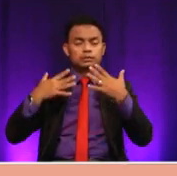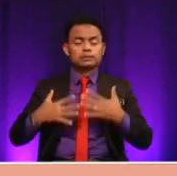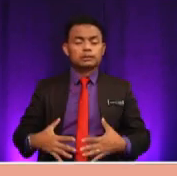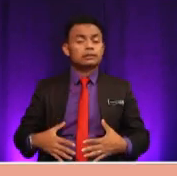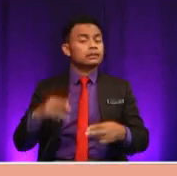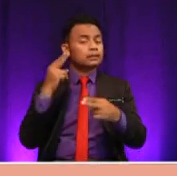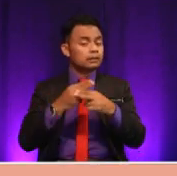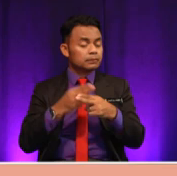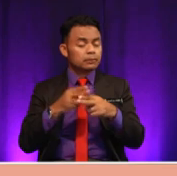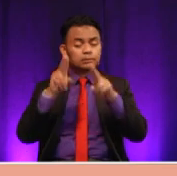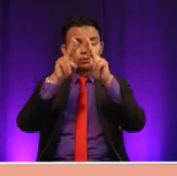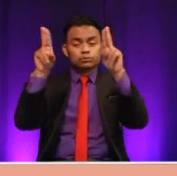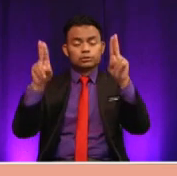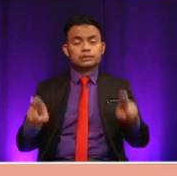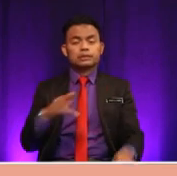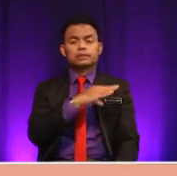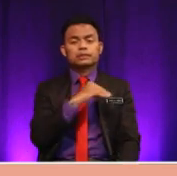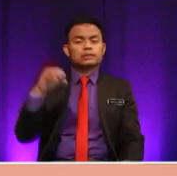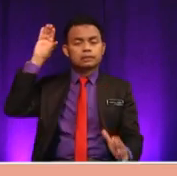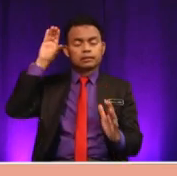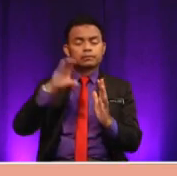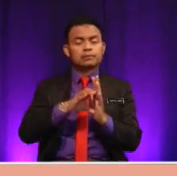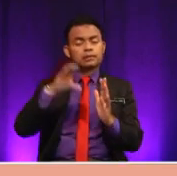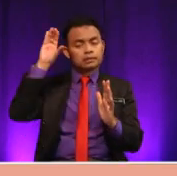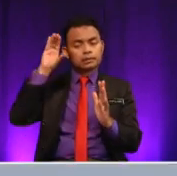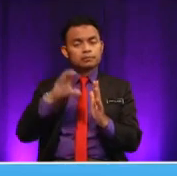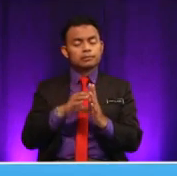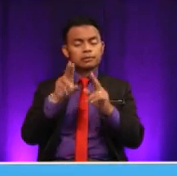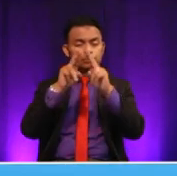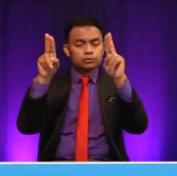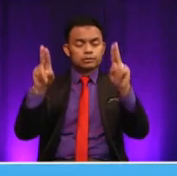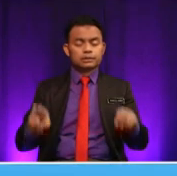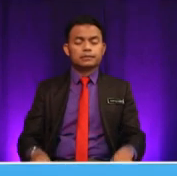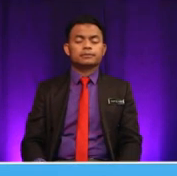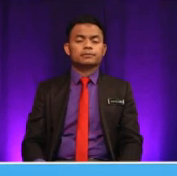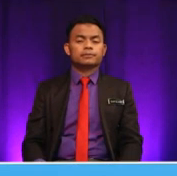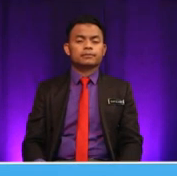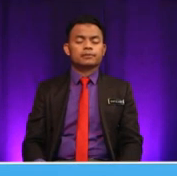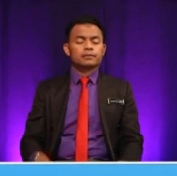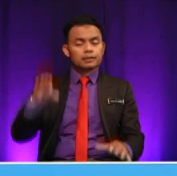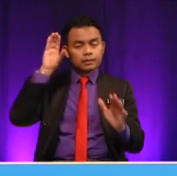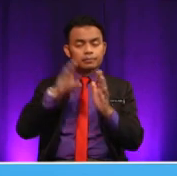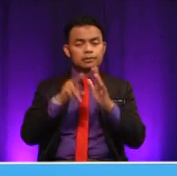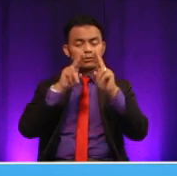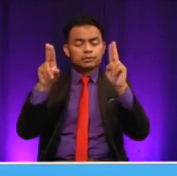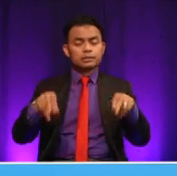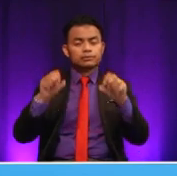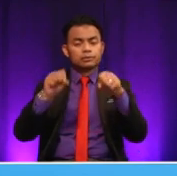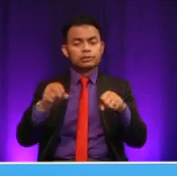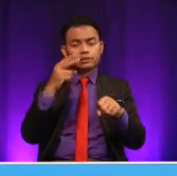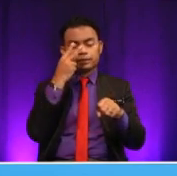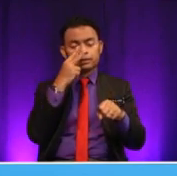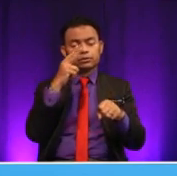nama ujian dan gambar ujian jadi gambar ujian nih belajar perlu pastikan pada lihat dalam buku teks